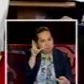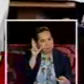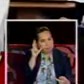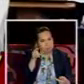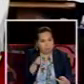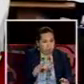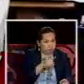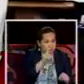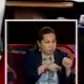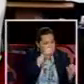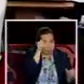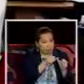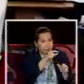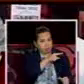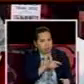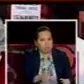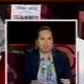Hindi mo natatandaan.